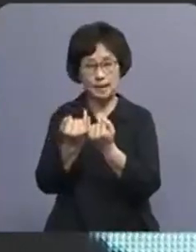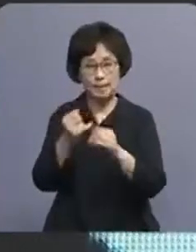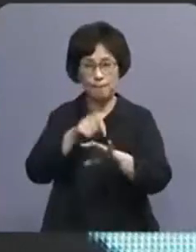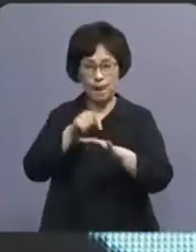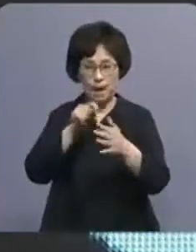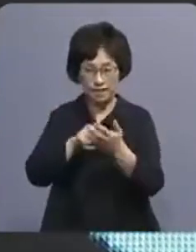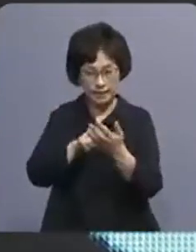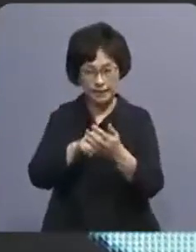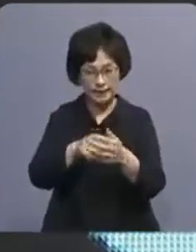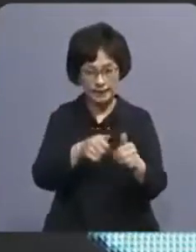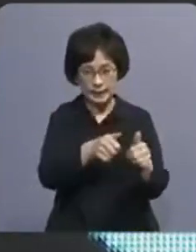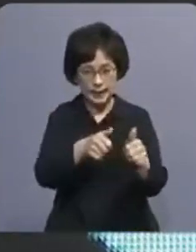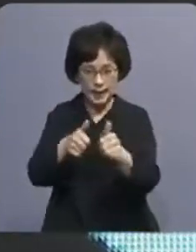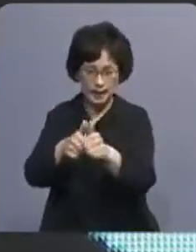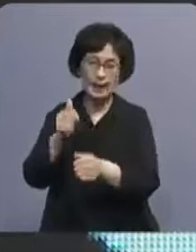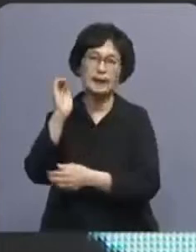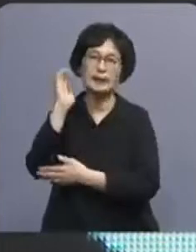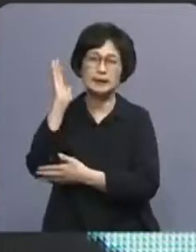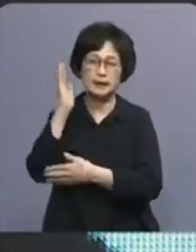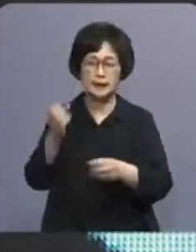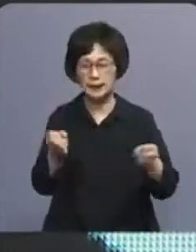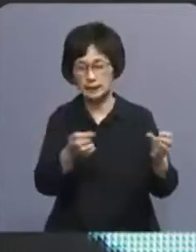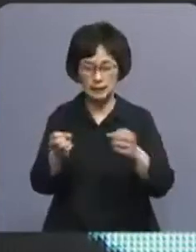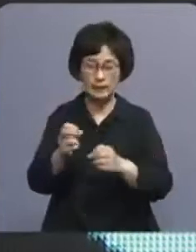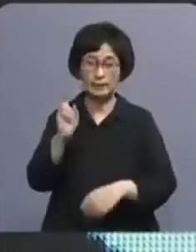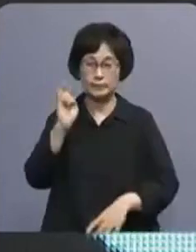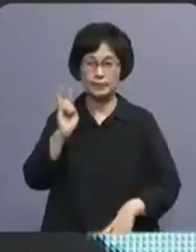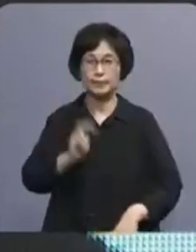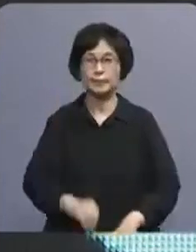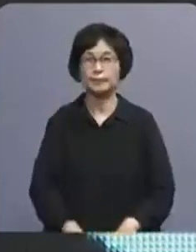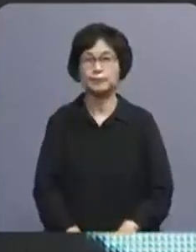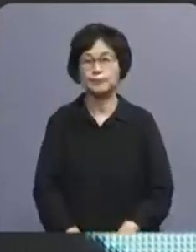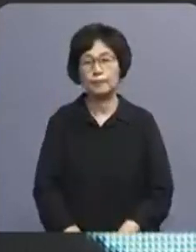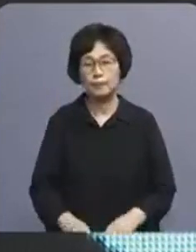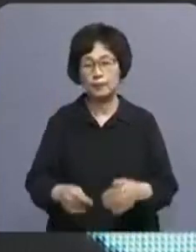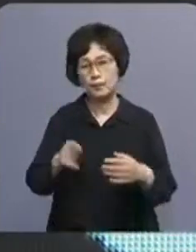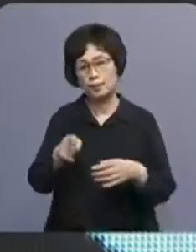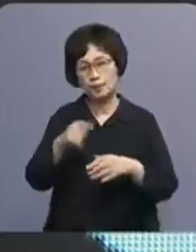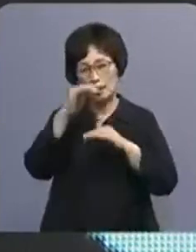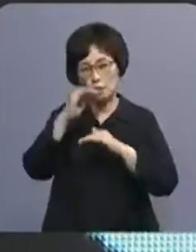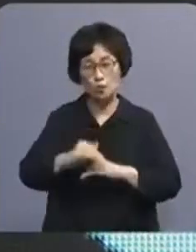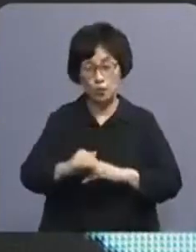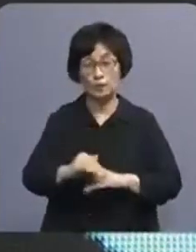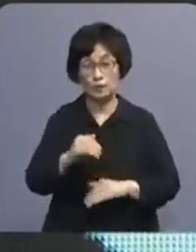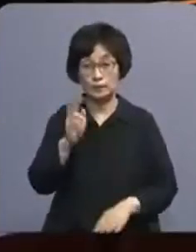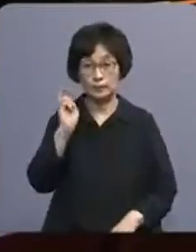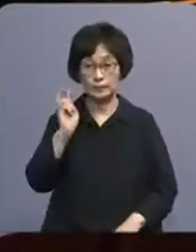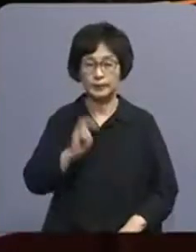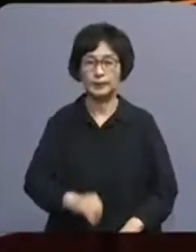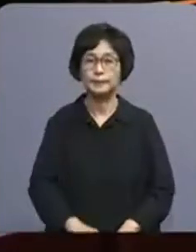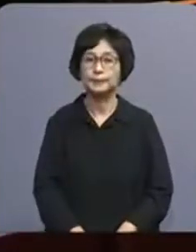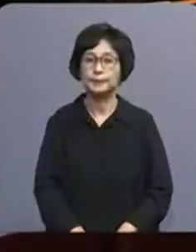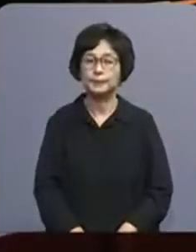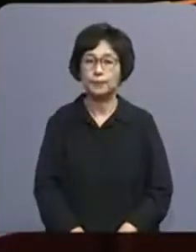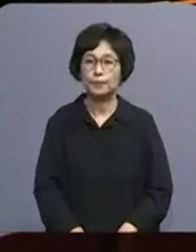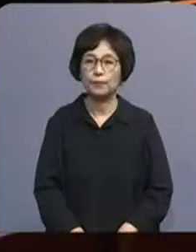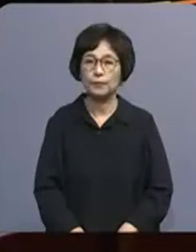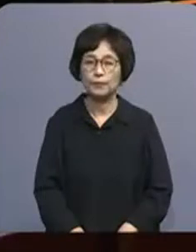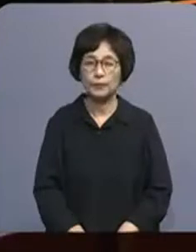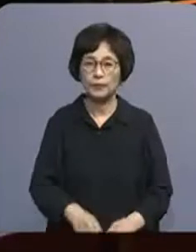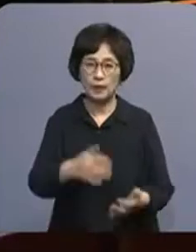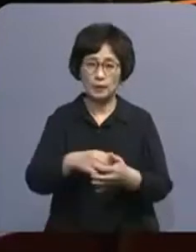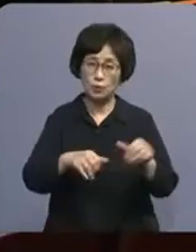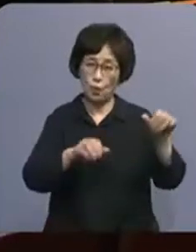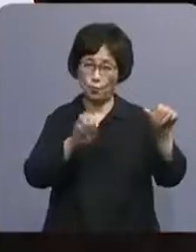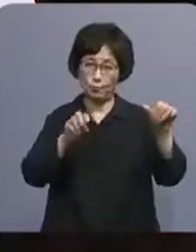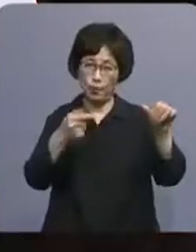마음을 따라가는 이야기라고 설명하는 게 제일 적확한 이야기일 것 같습니다. 5편까지 나올